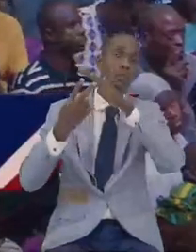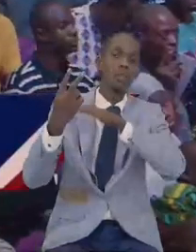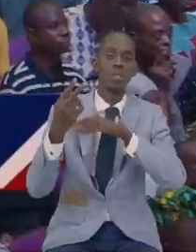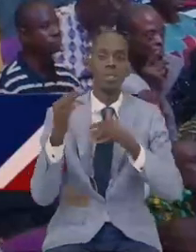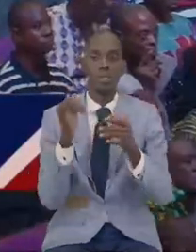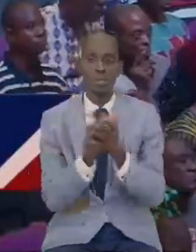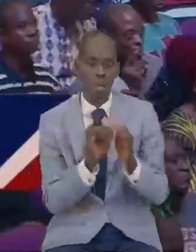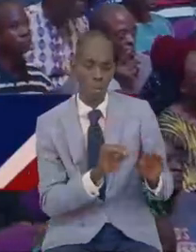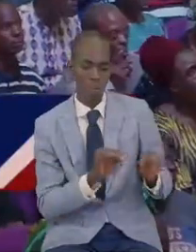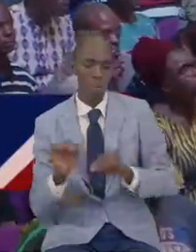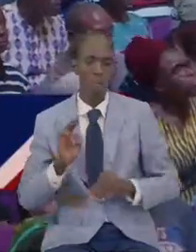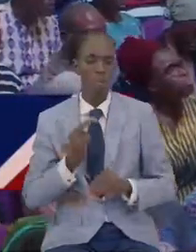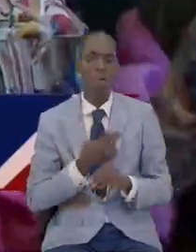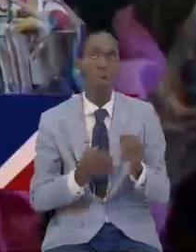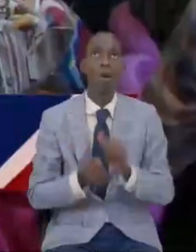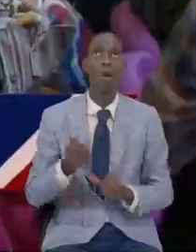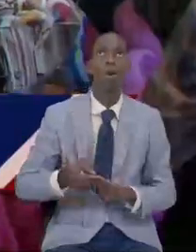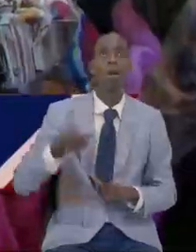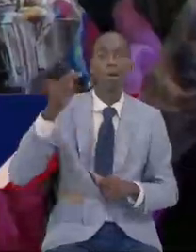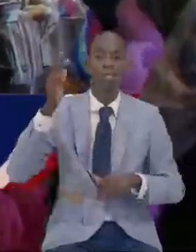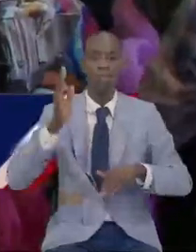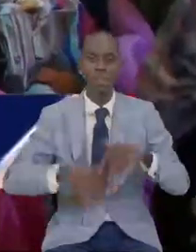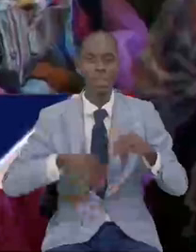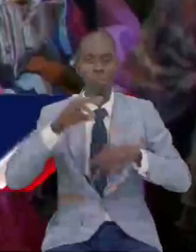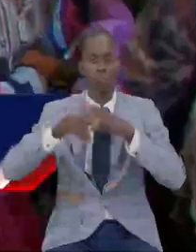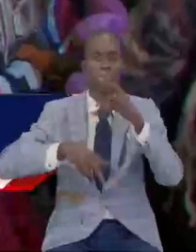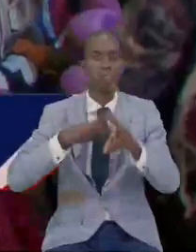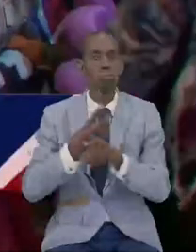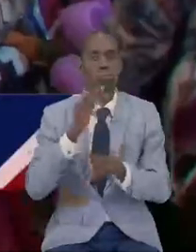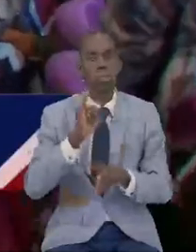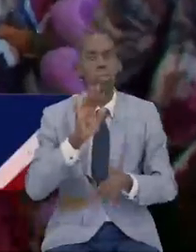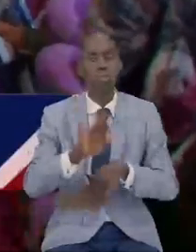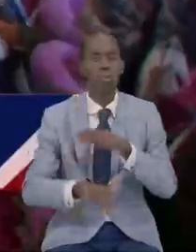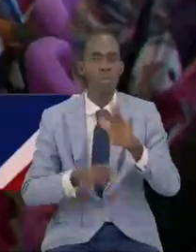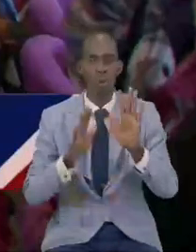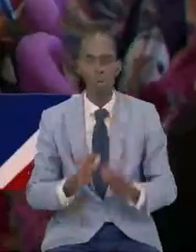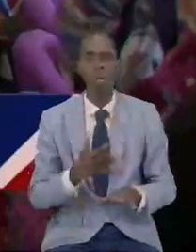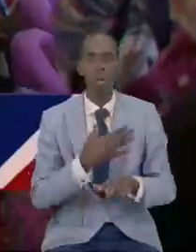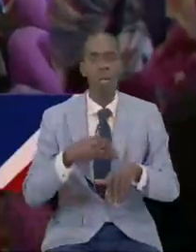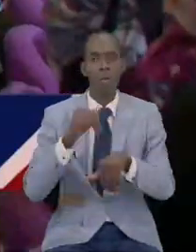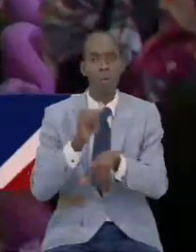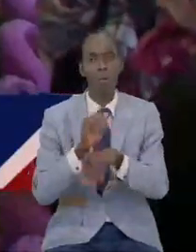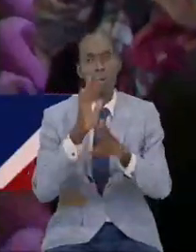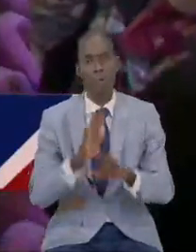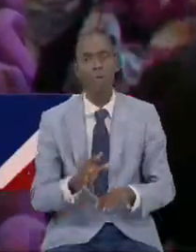avance plus que les mondains, plus que les ouvriers